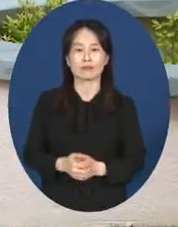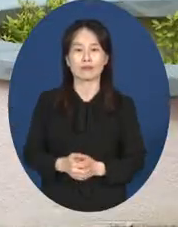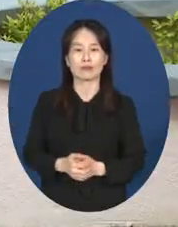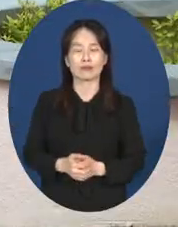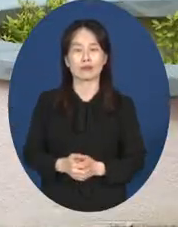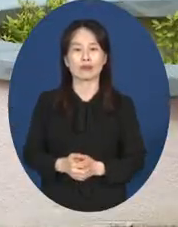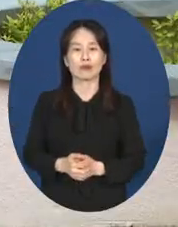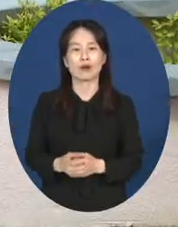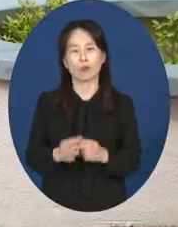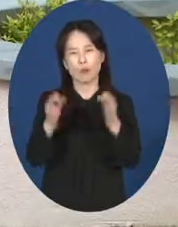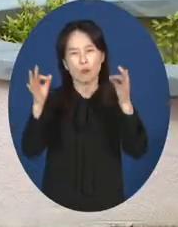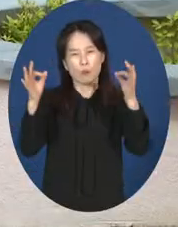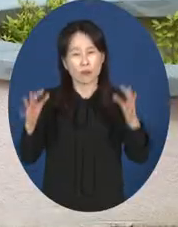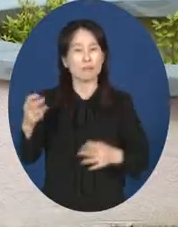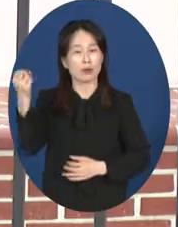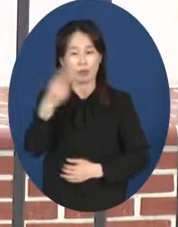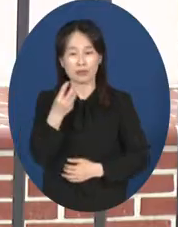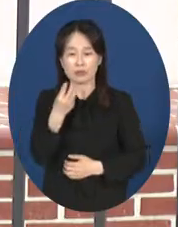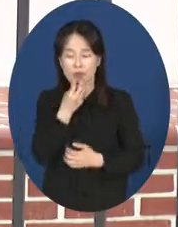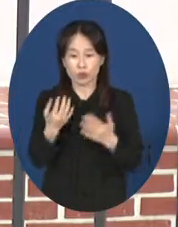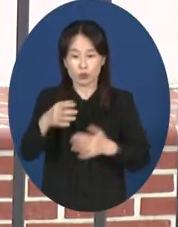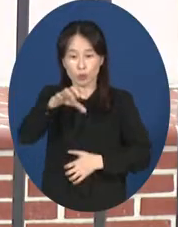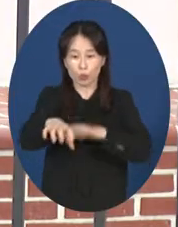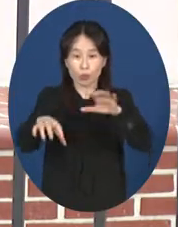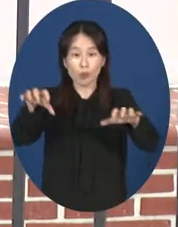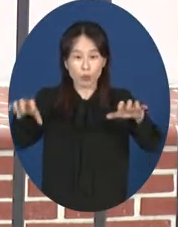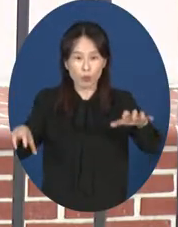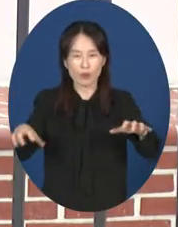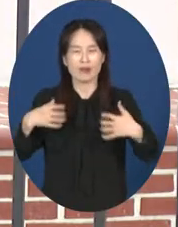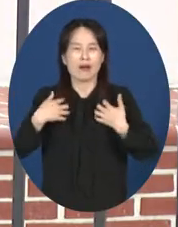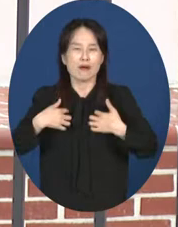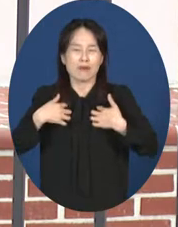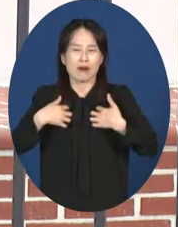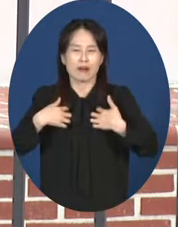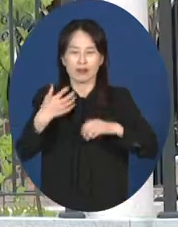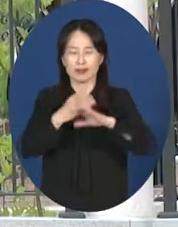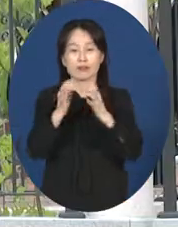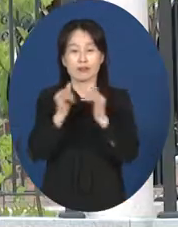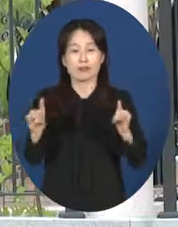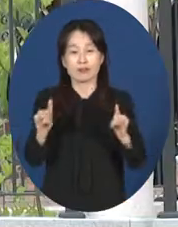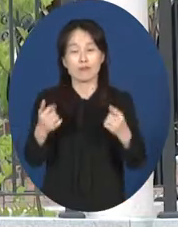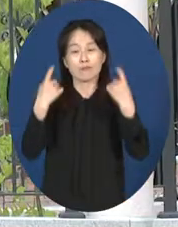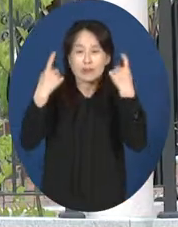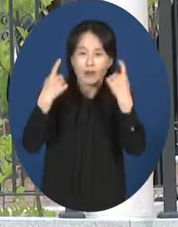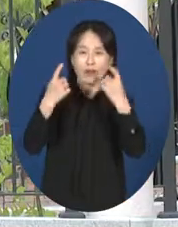년 만에 다시금 경기도 여행지 곳곳이 반갑게 외국인